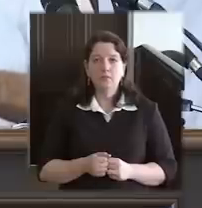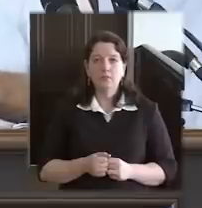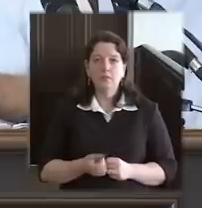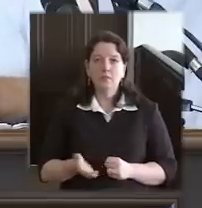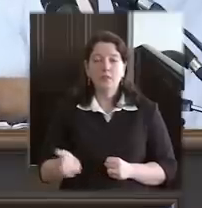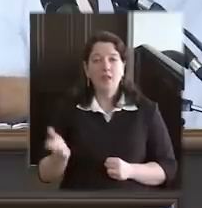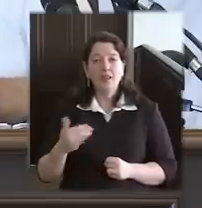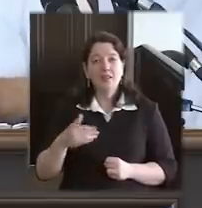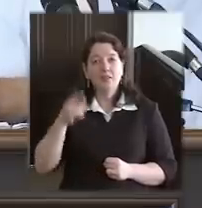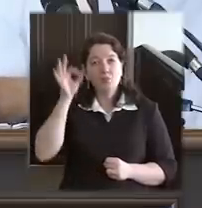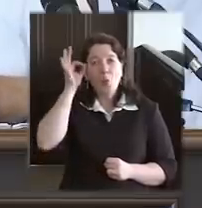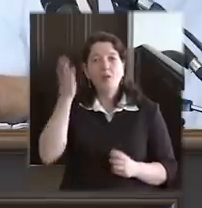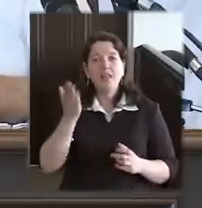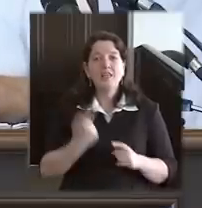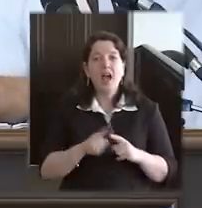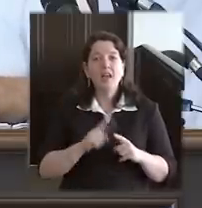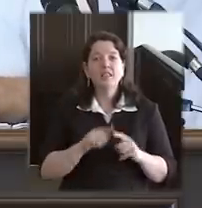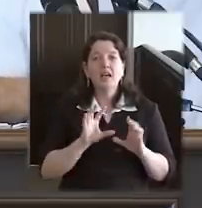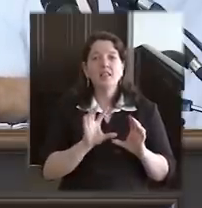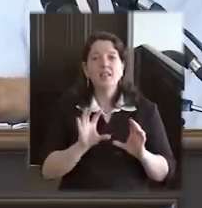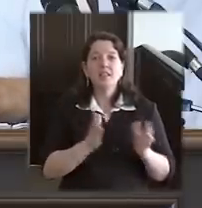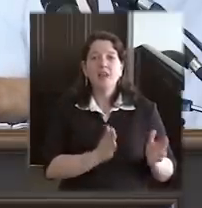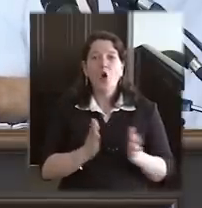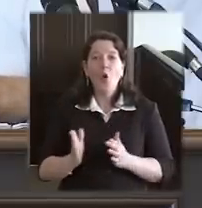Какие же это законы, интересно?